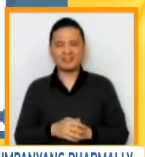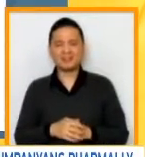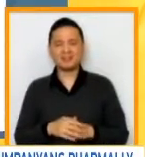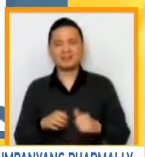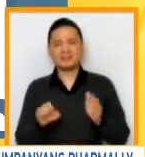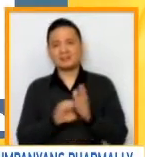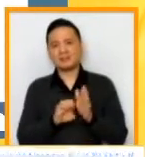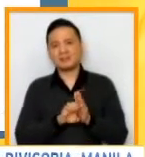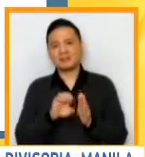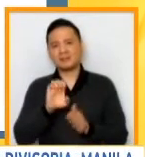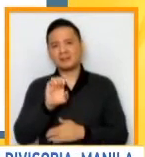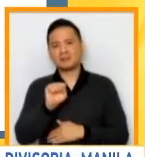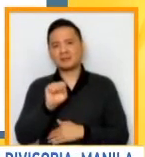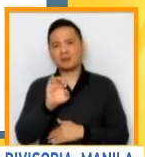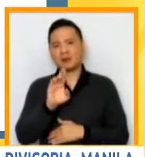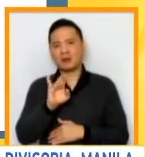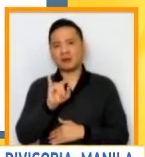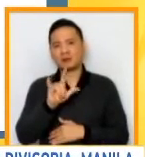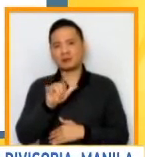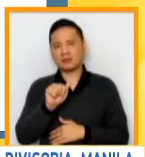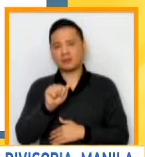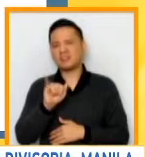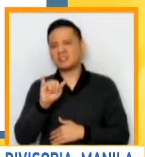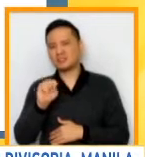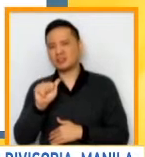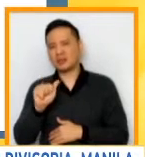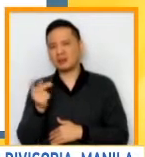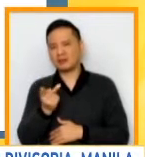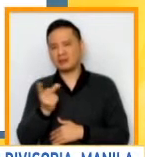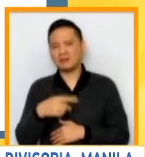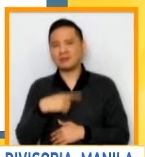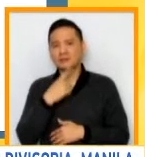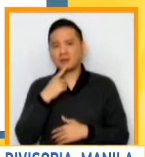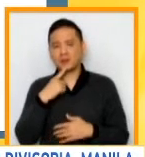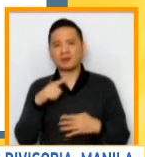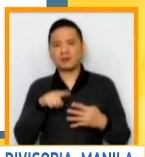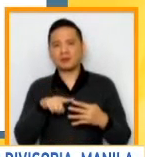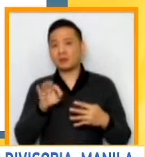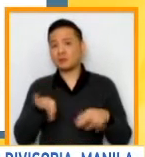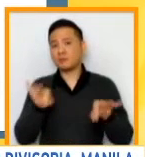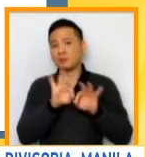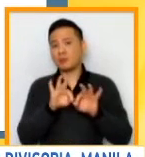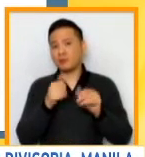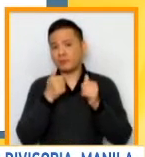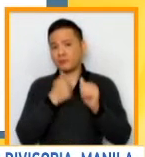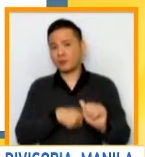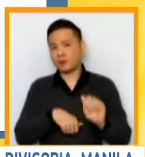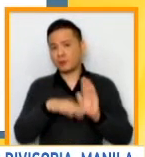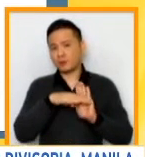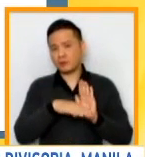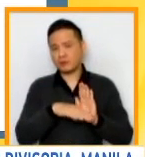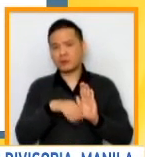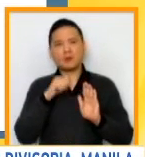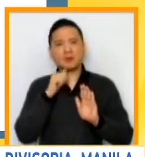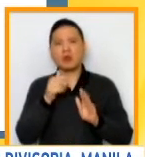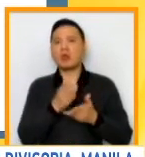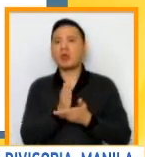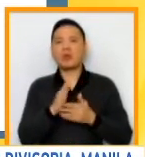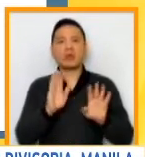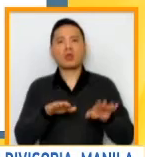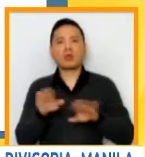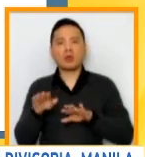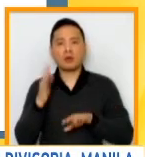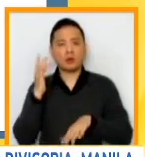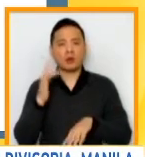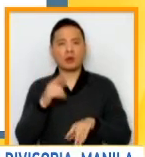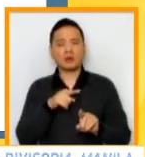Isha Lorilla. Anila, patuloy tayong sumunod sa health protocols at huwag makampante para hindi na muling bumalik sa napakahigpit na